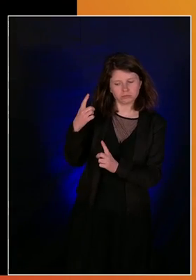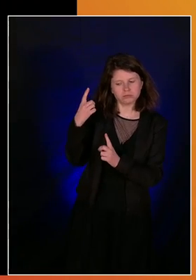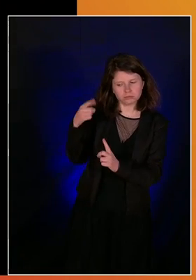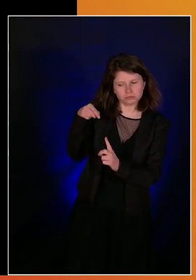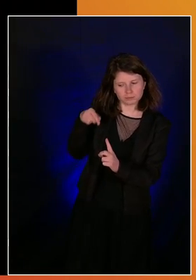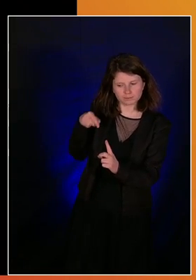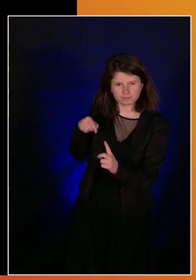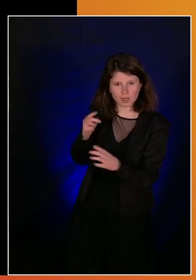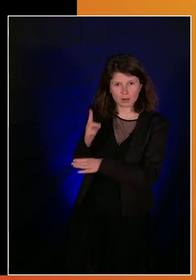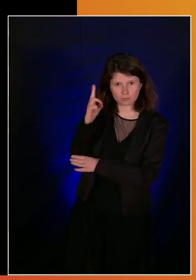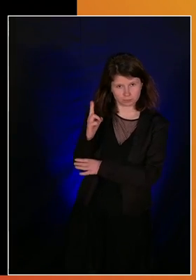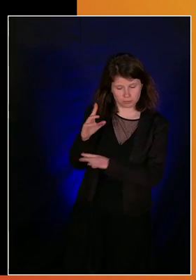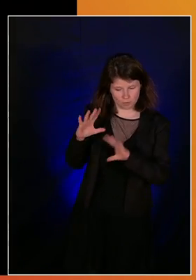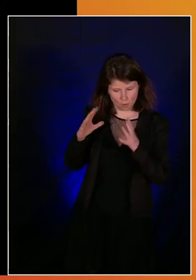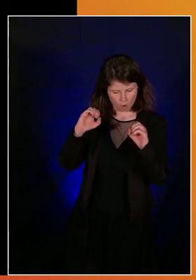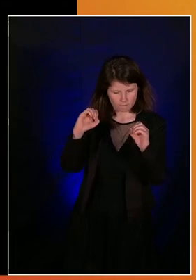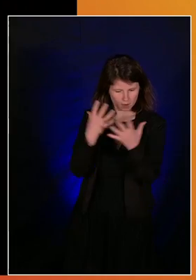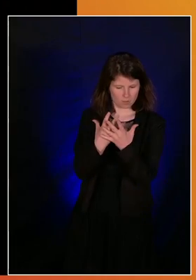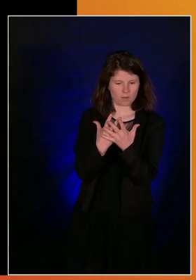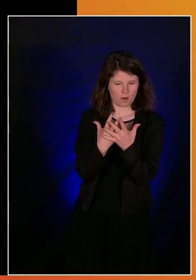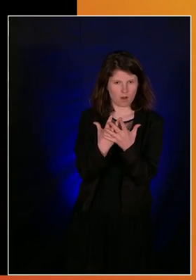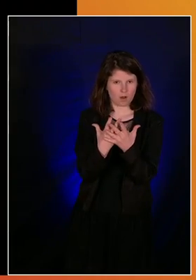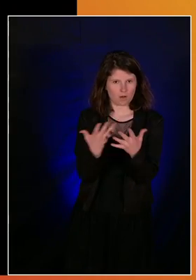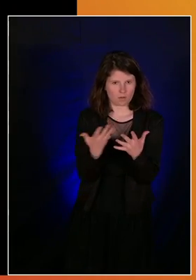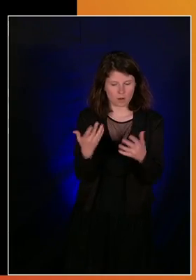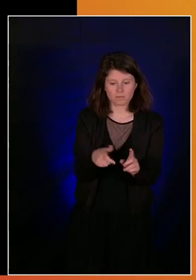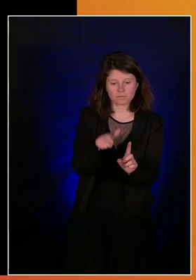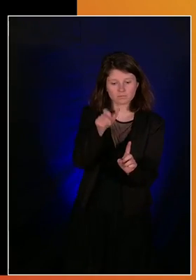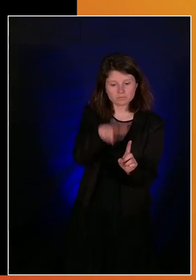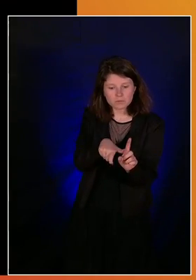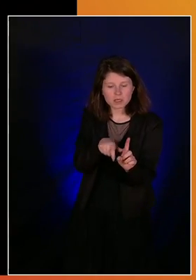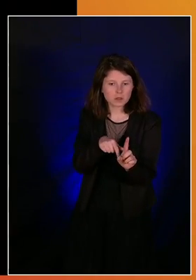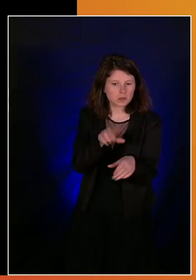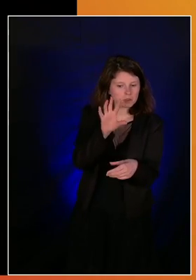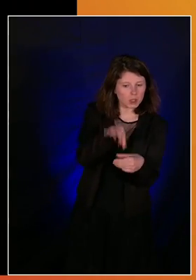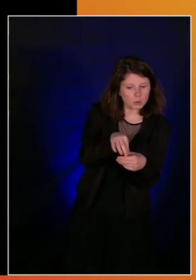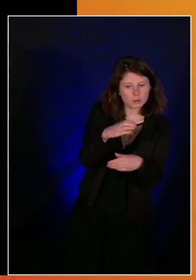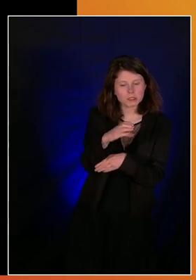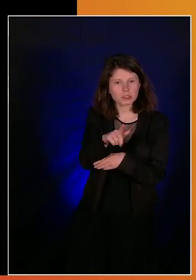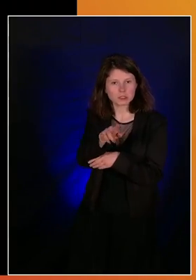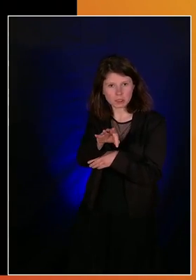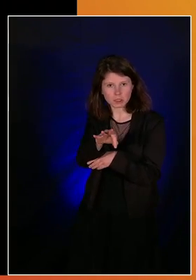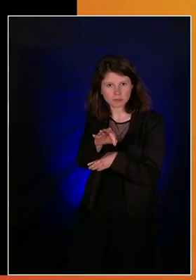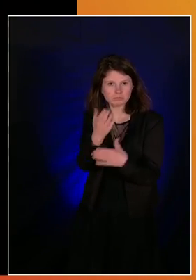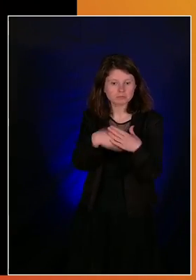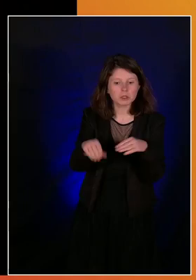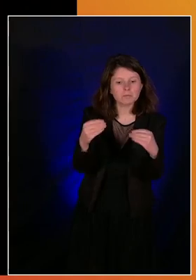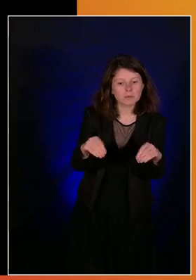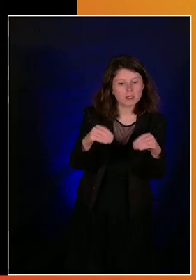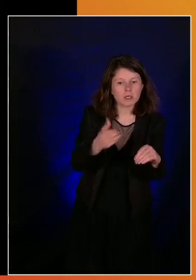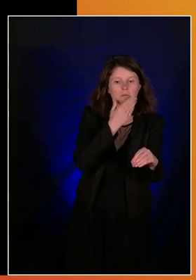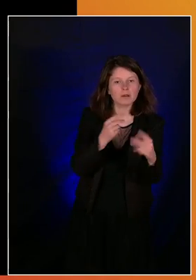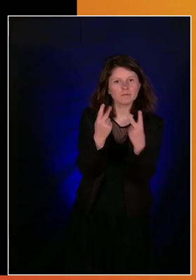anodin quand une élu CGT du Monoprix Belleville a entendu une discussion surprenante à propos d'un